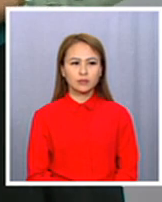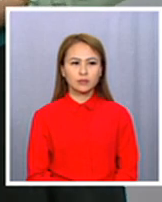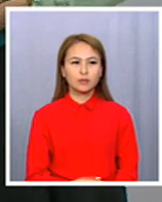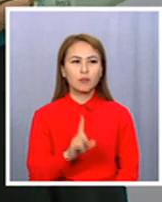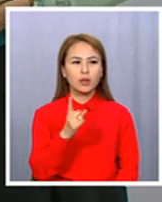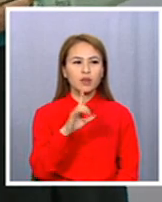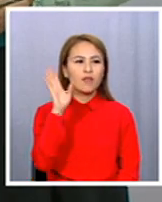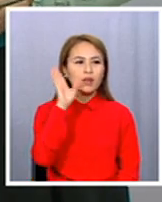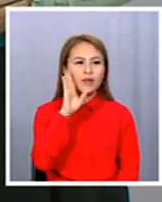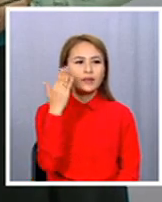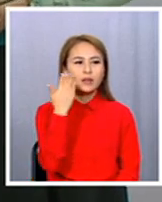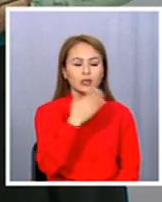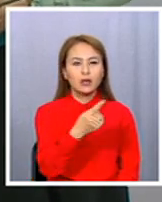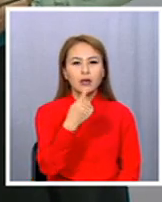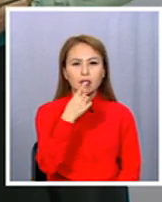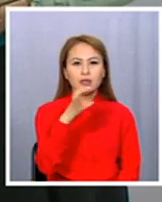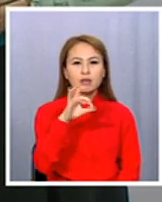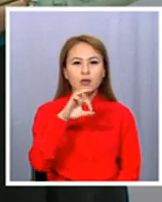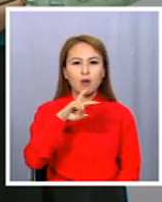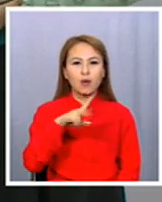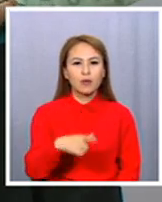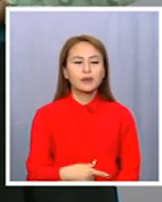Потому что вода в них соленая.